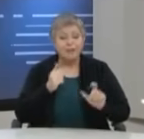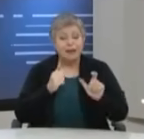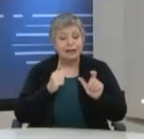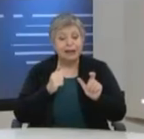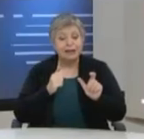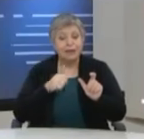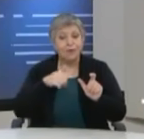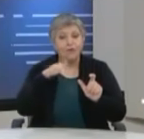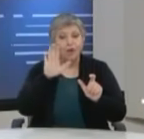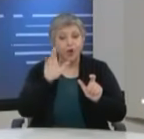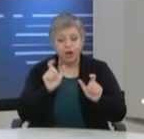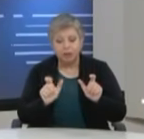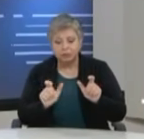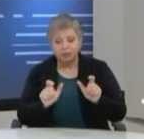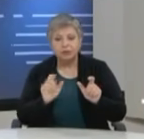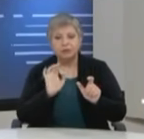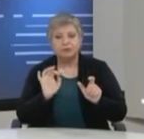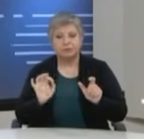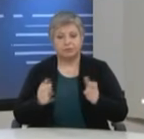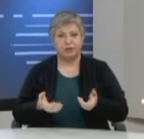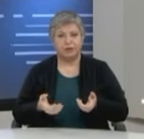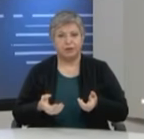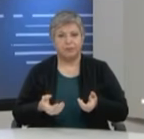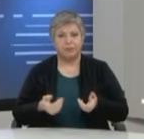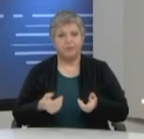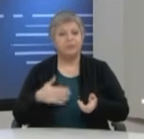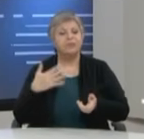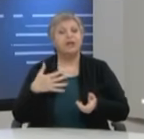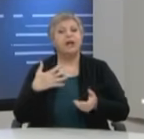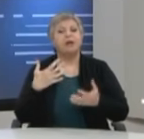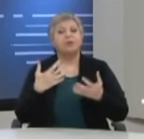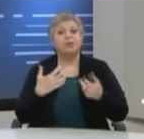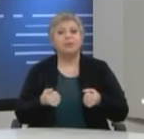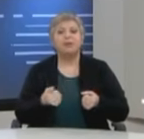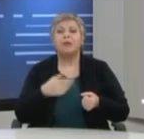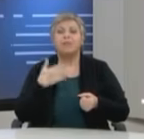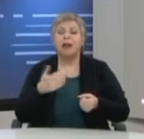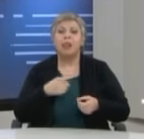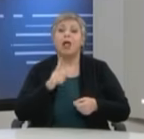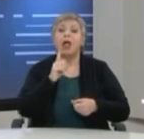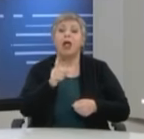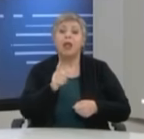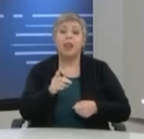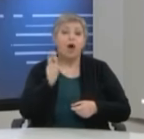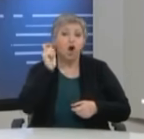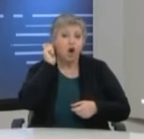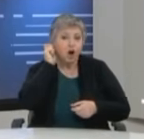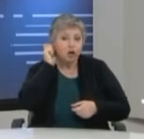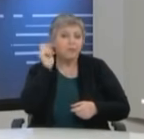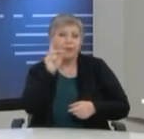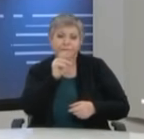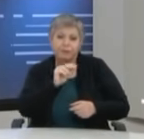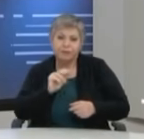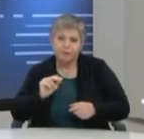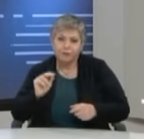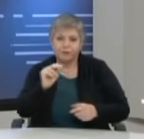καταφέρατε ακόμα και το περιβόητο έργα όμνες, δηλαδή να υπάρχει ένα όνομα για όλες τις χρήσεις, να το στρέψετε σε